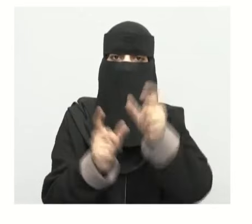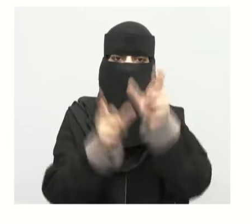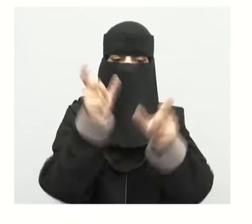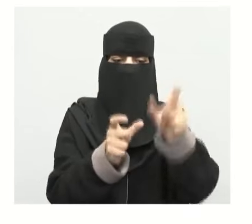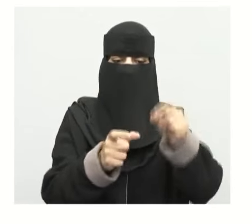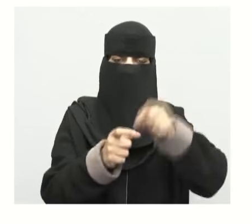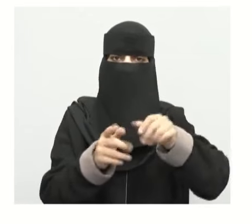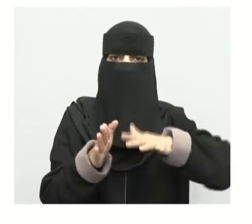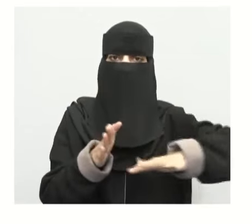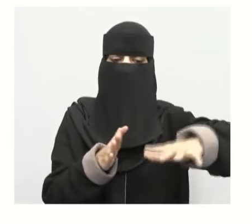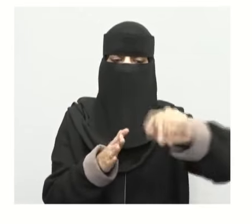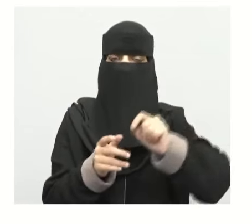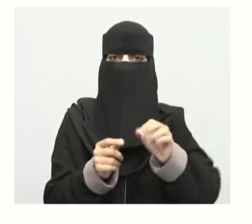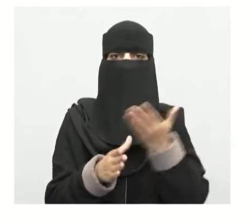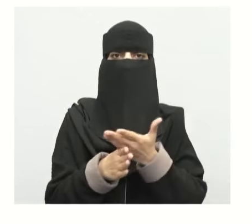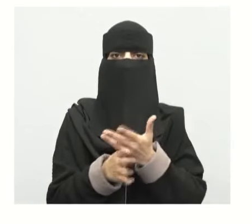في السواحل